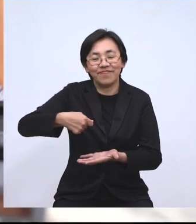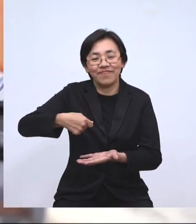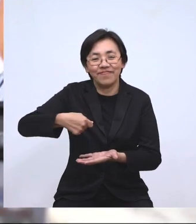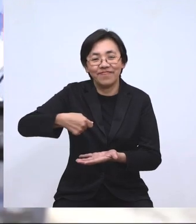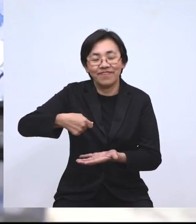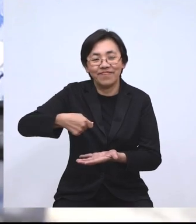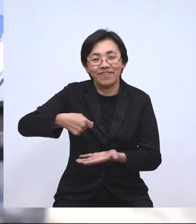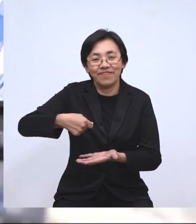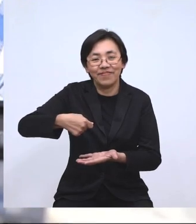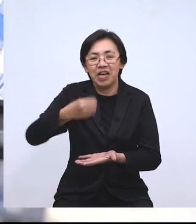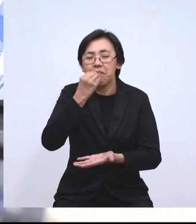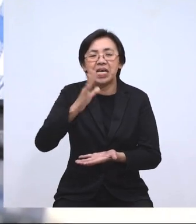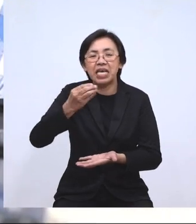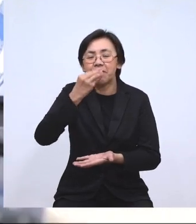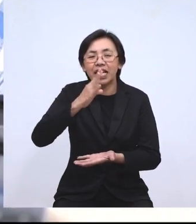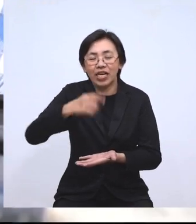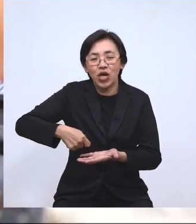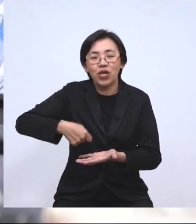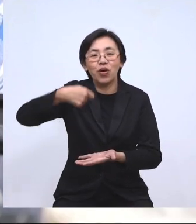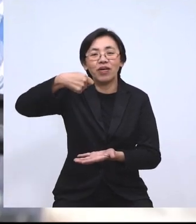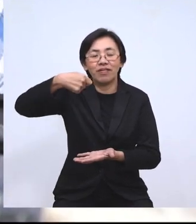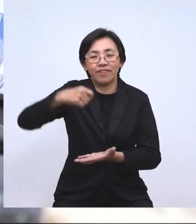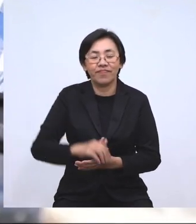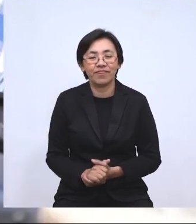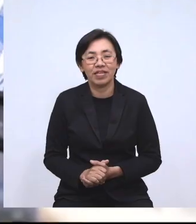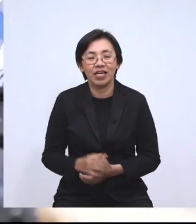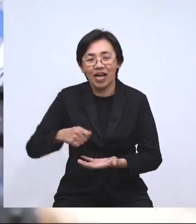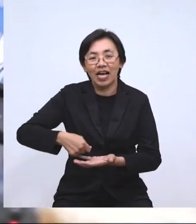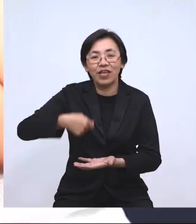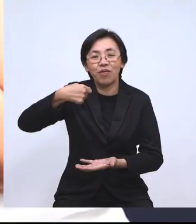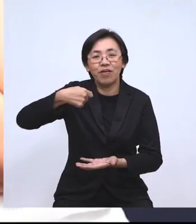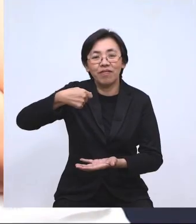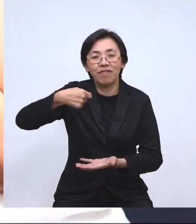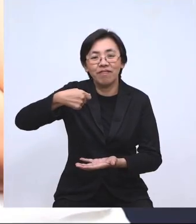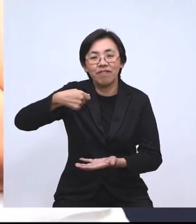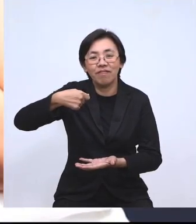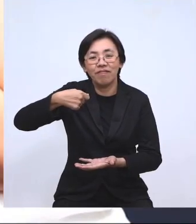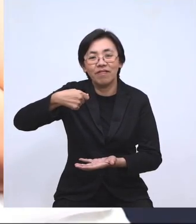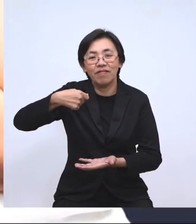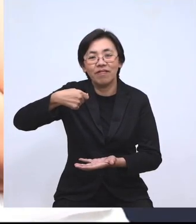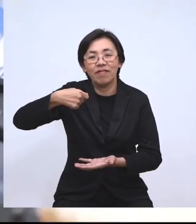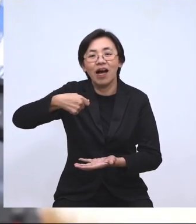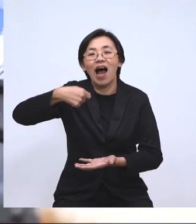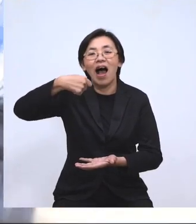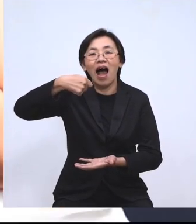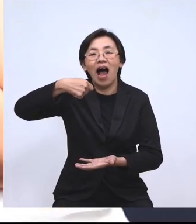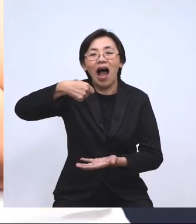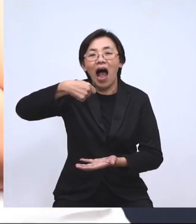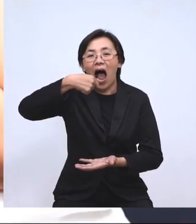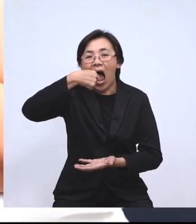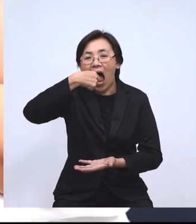ไหม ตักเข้าปากแล้วเดี๋ยวให้ขวาน ไม่กิน ยกขึ้นมาดูยกมาแตะยกมาแตะ ยกแค่นี้พอเนี่ยยกเหมือนขวานเนี่ยยกแค่นี้พอ ย